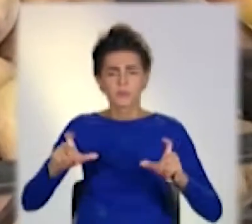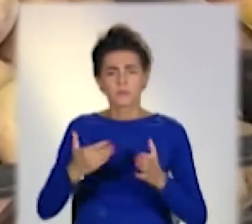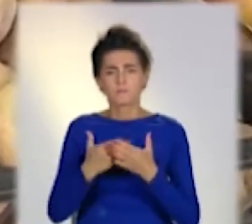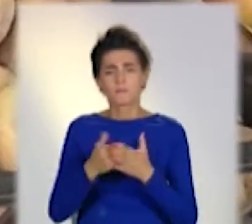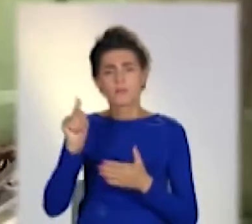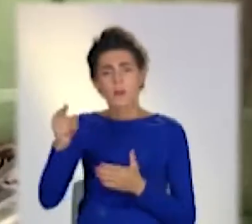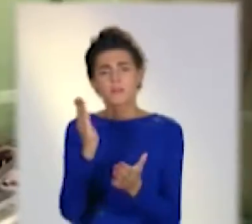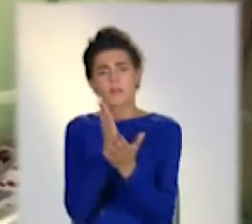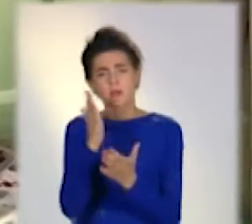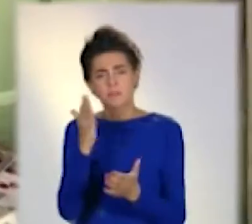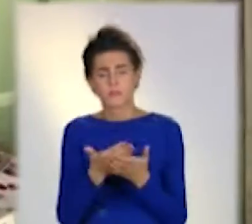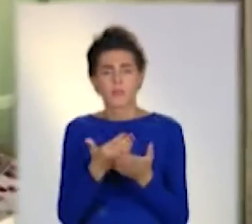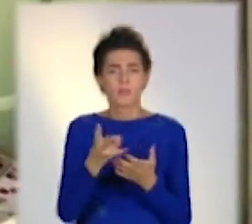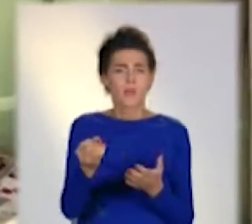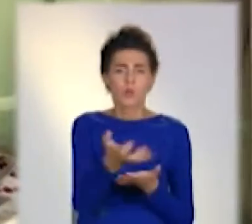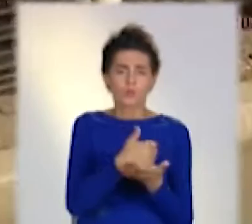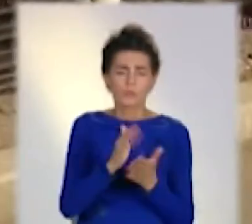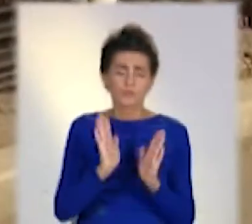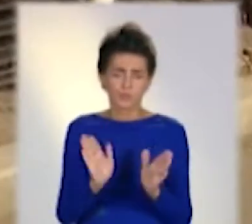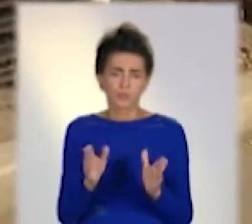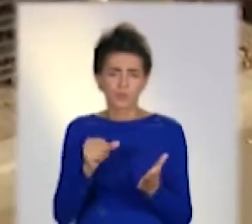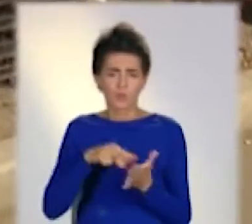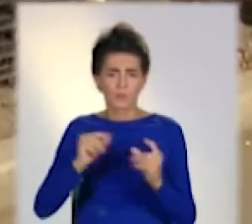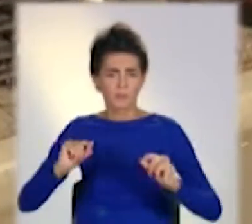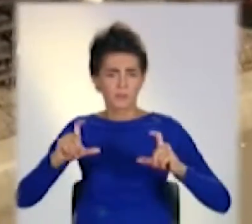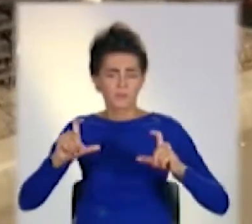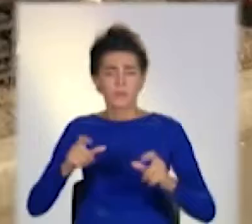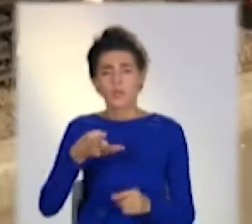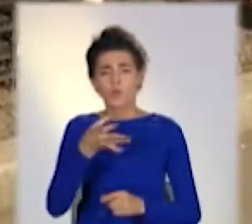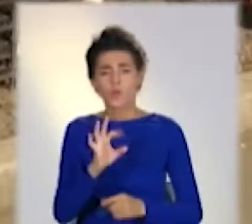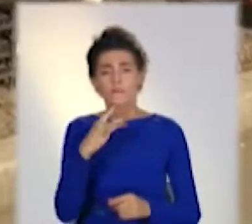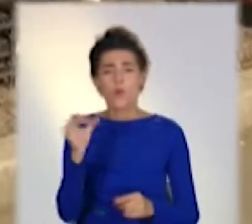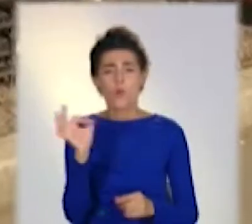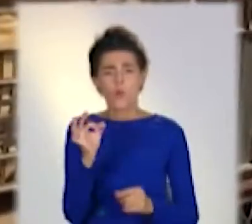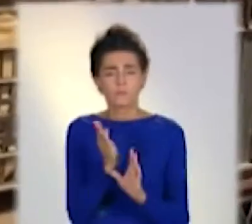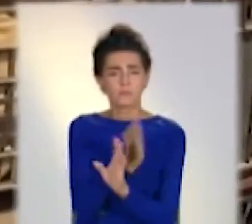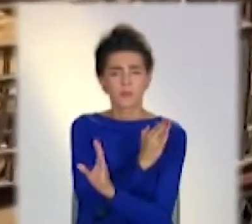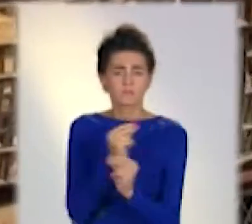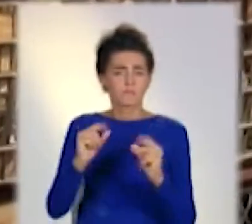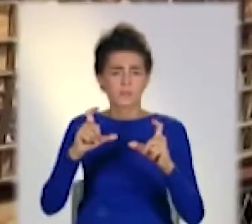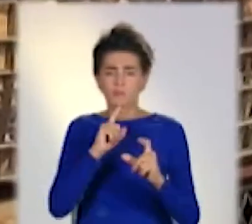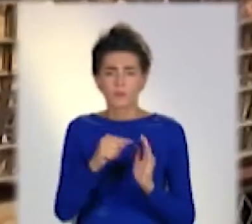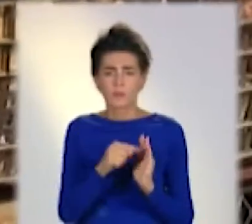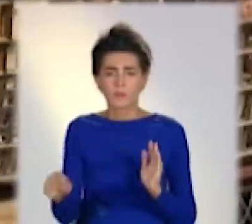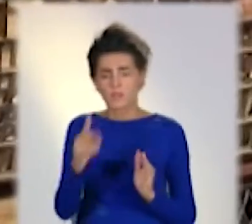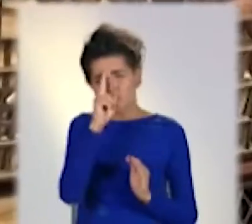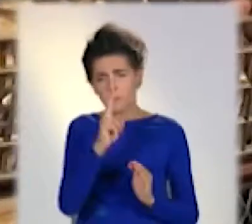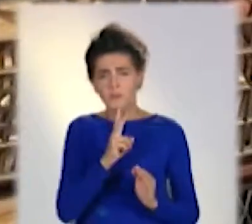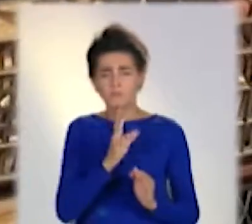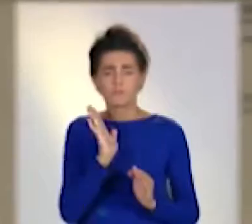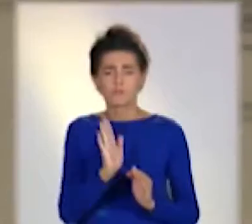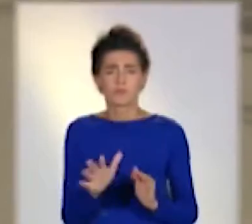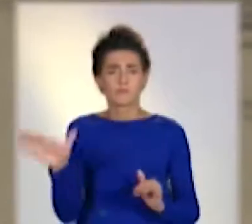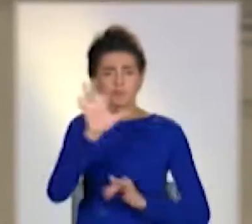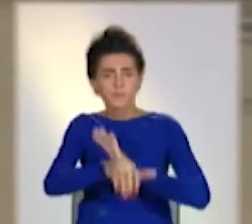вимокла картошка, там не вражають, ну буде дорожати. Однак не раніше жовтня, наголошують фахівці, бо в найближчі два місяці активізуються